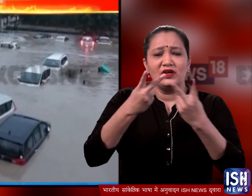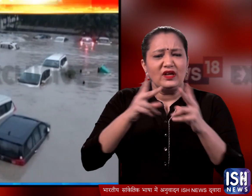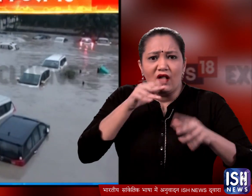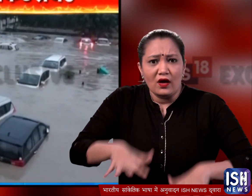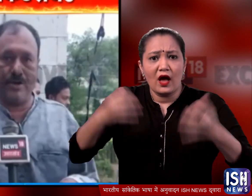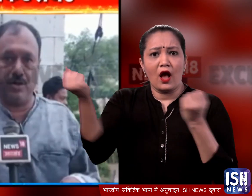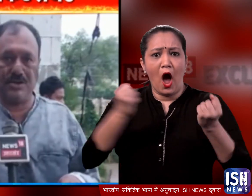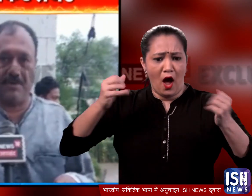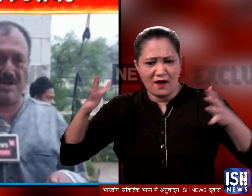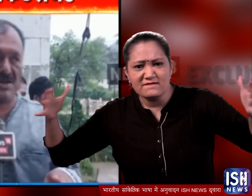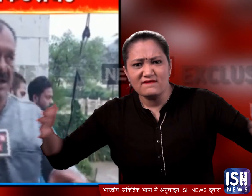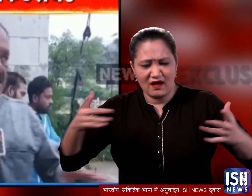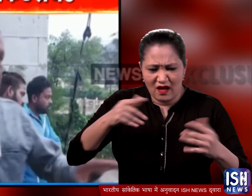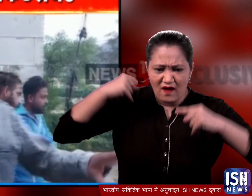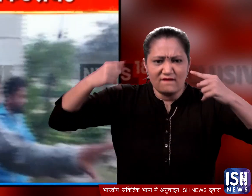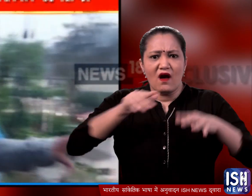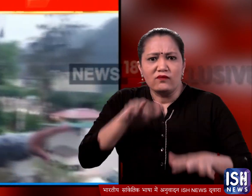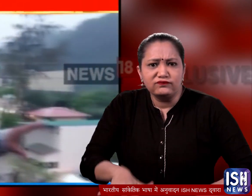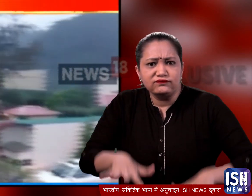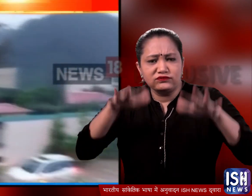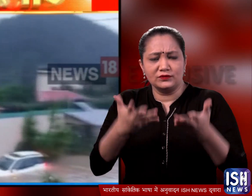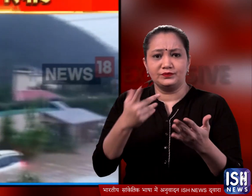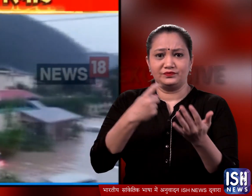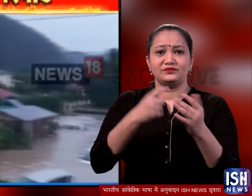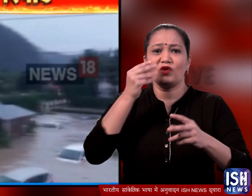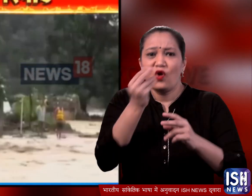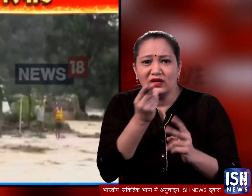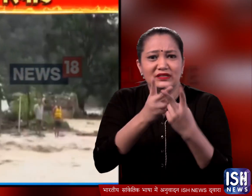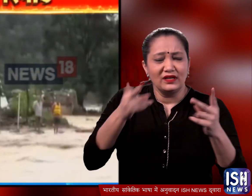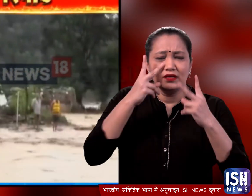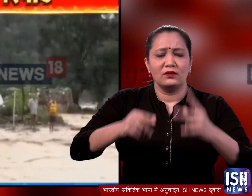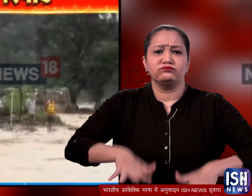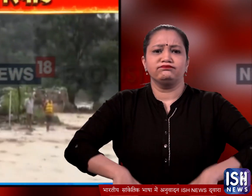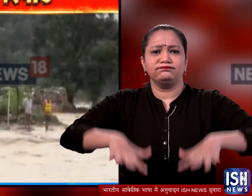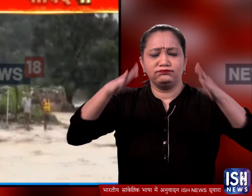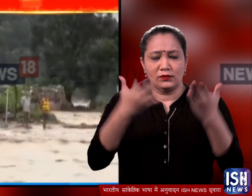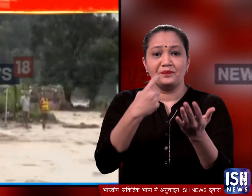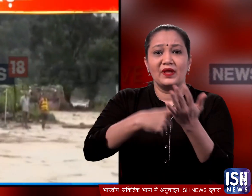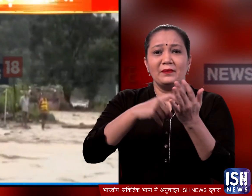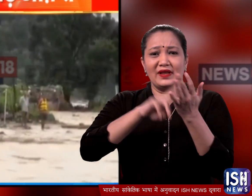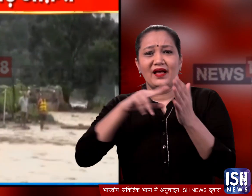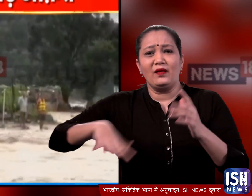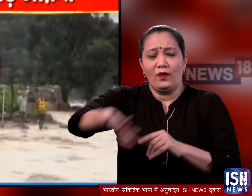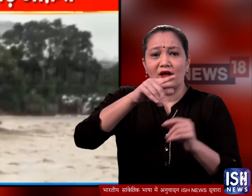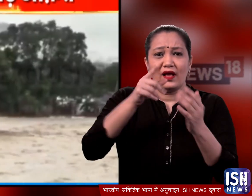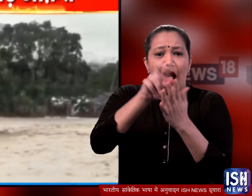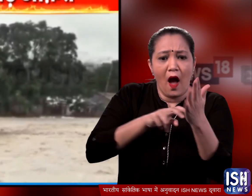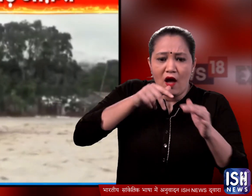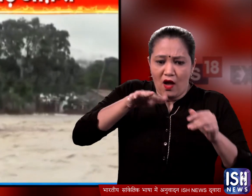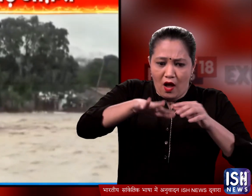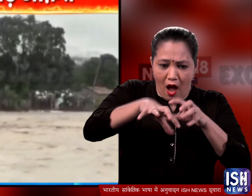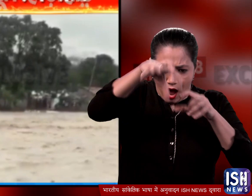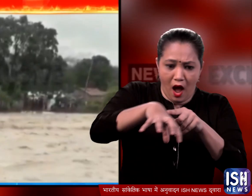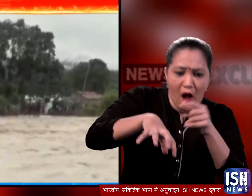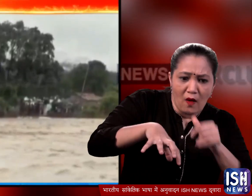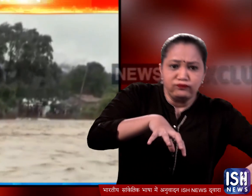गाड़ियां डूबी हुई दिखने लगी। रिजॉर्ट्स आप देख सकते हैं कि किस तरह से पानी से लबालब भर गए हैं। रामनगर में एक गांव तो पूरी तरह टापू बन गया। करीब